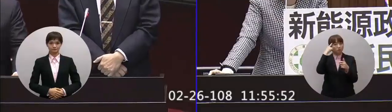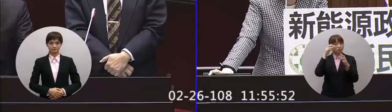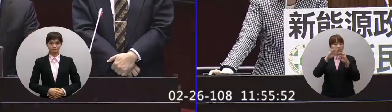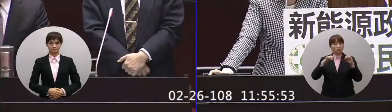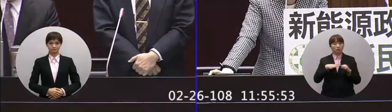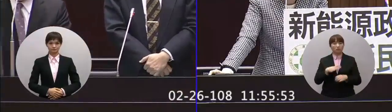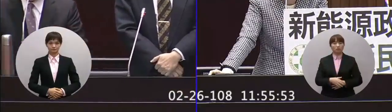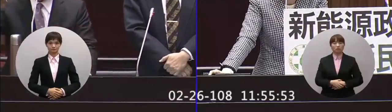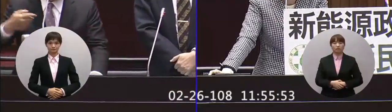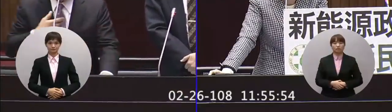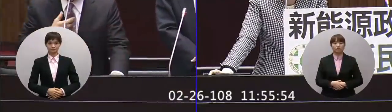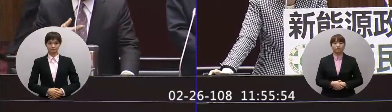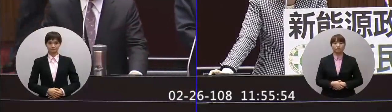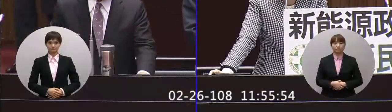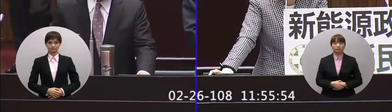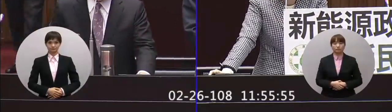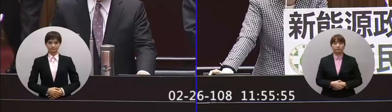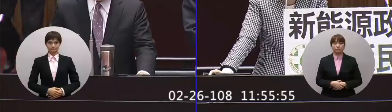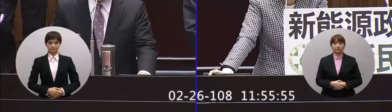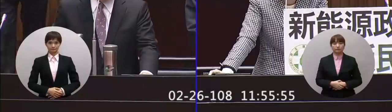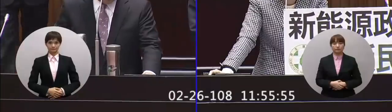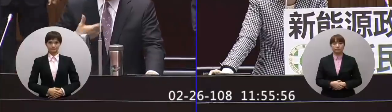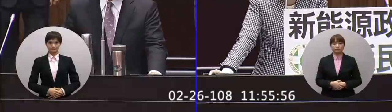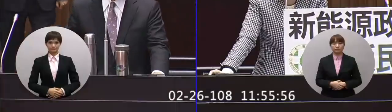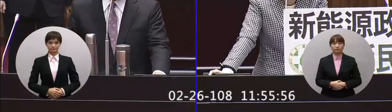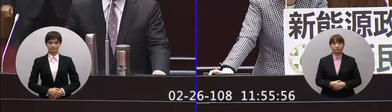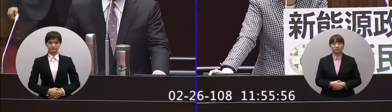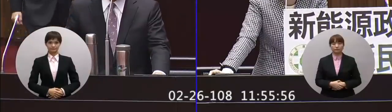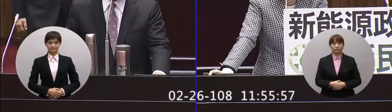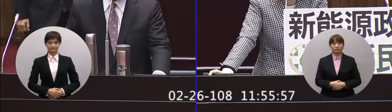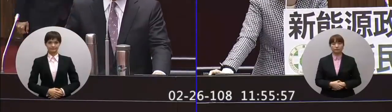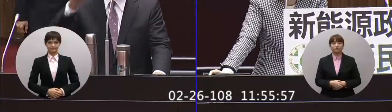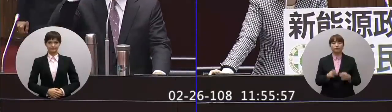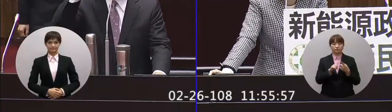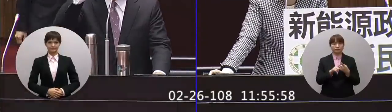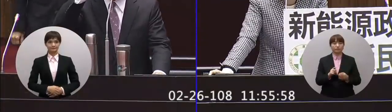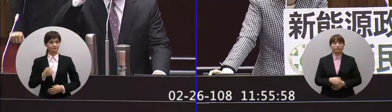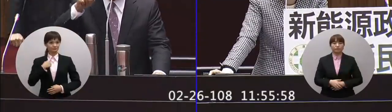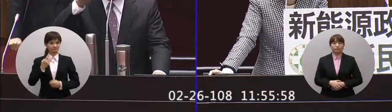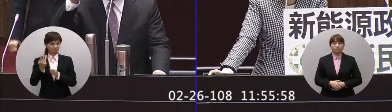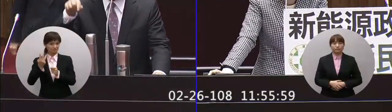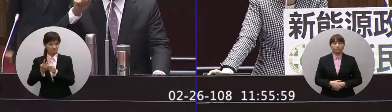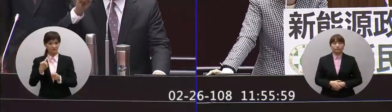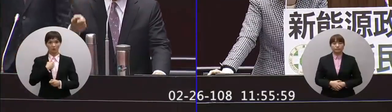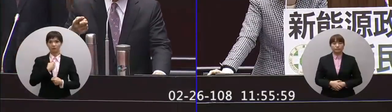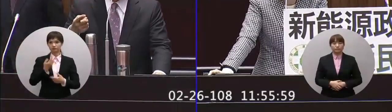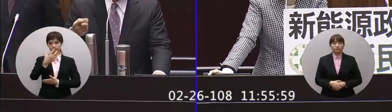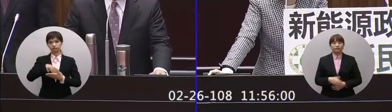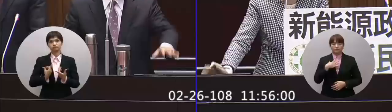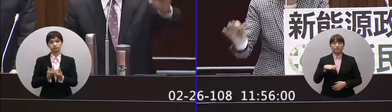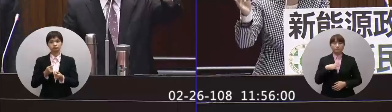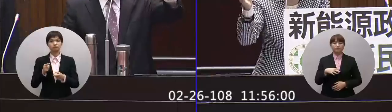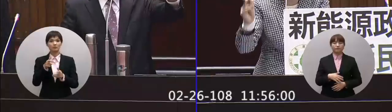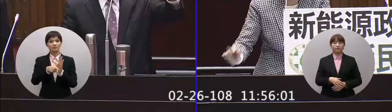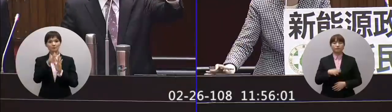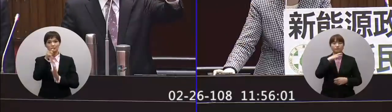才你讲那3年哦， 对， 连我也管制呢，我有管制过啊。 对， 这叫做身份管制。 我知道，我